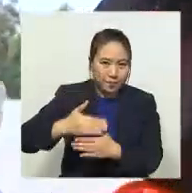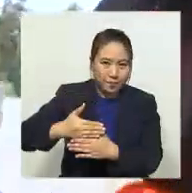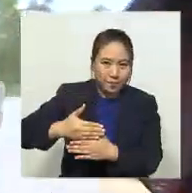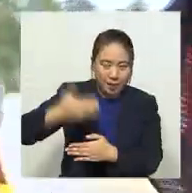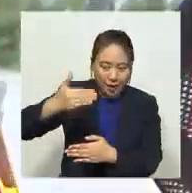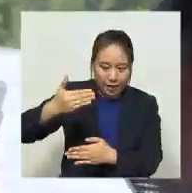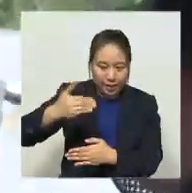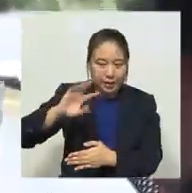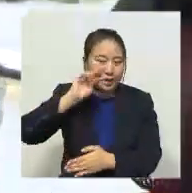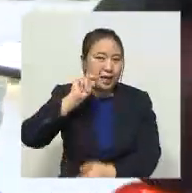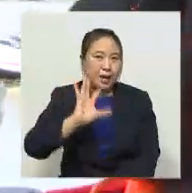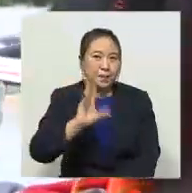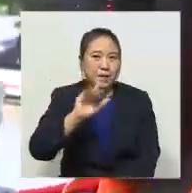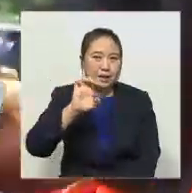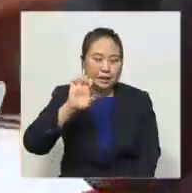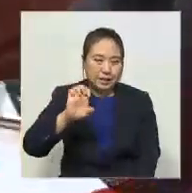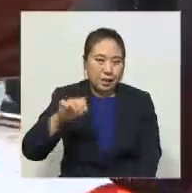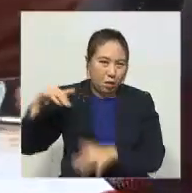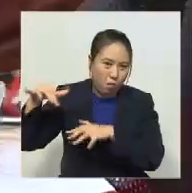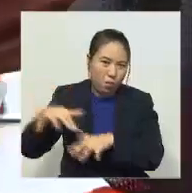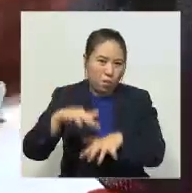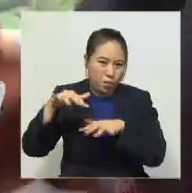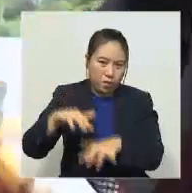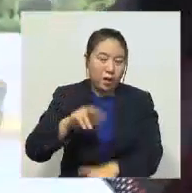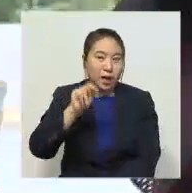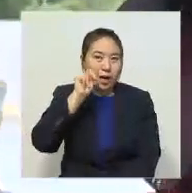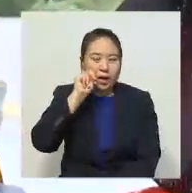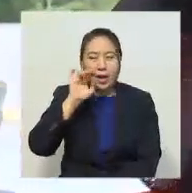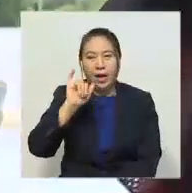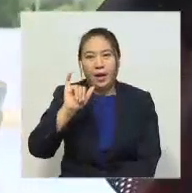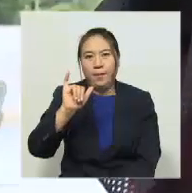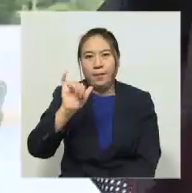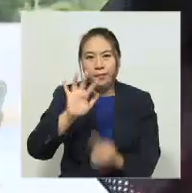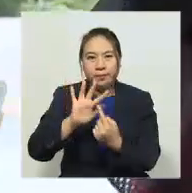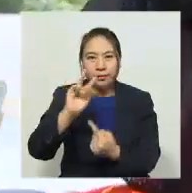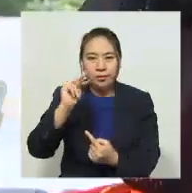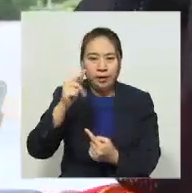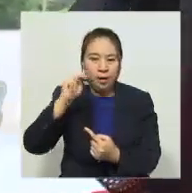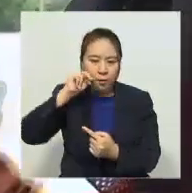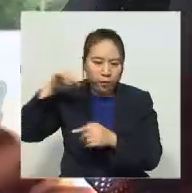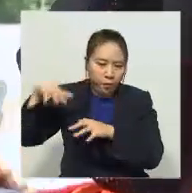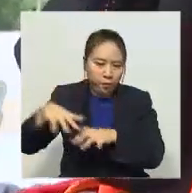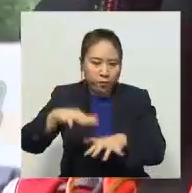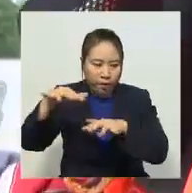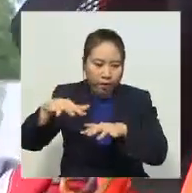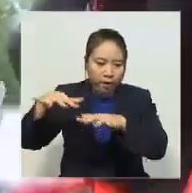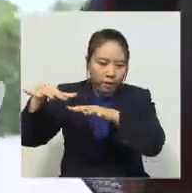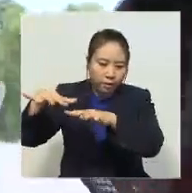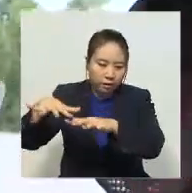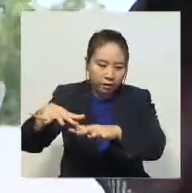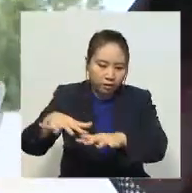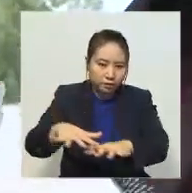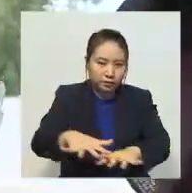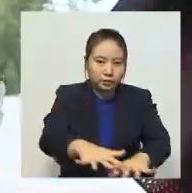พเปิดให้น้ำชีไหลลงเยอะๆนะครับลำน้ำยังก็จะไหลไปลงที่ต่ำผมว่าน่าจะเบาลงนะ